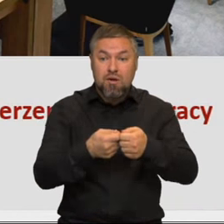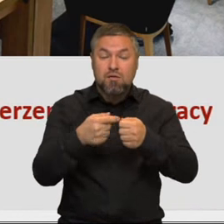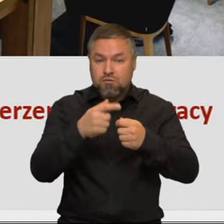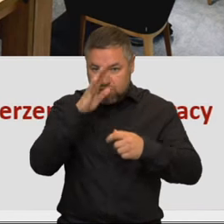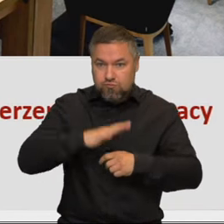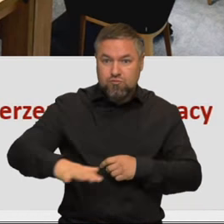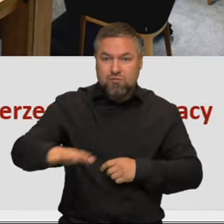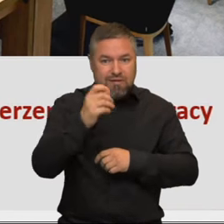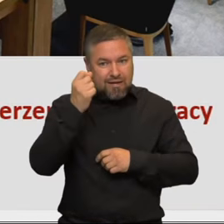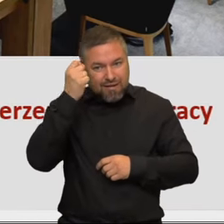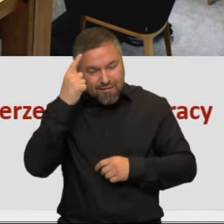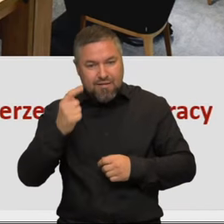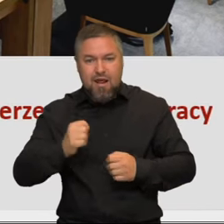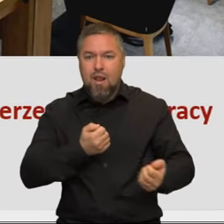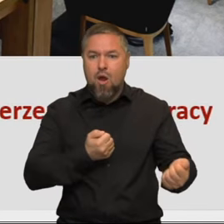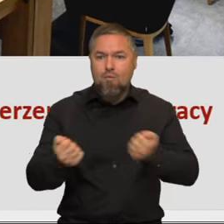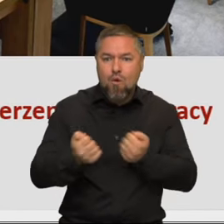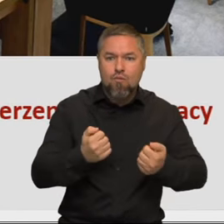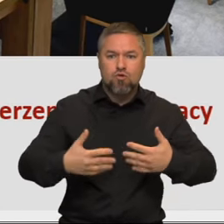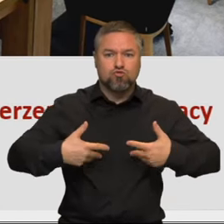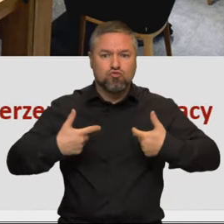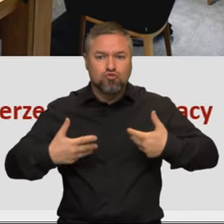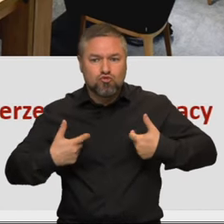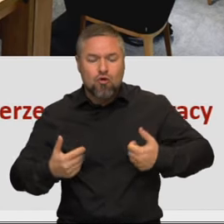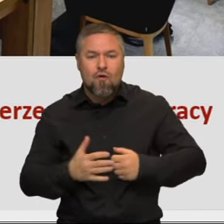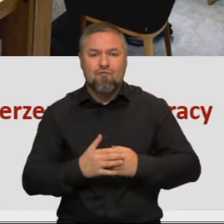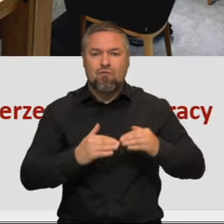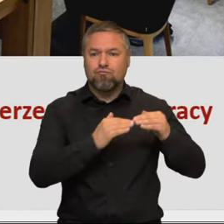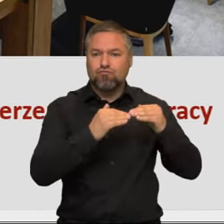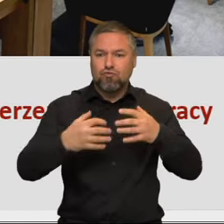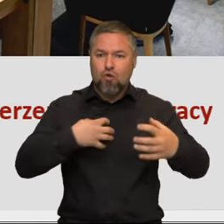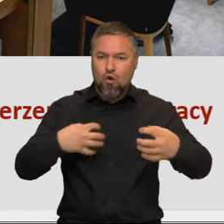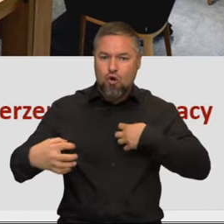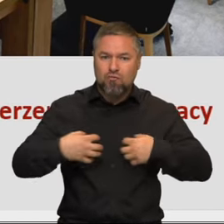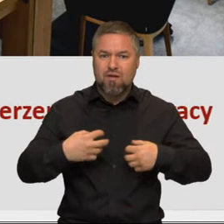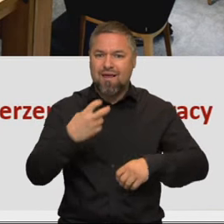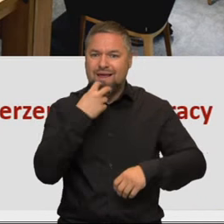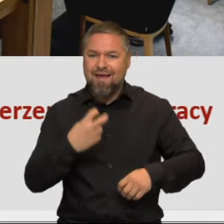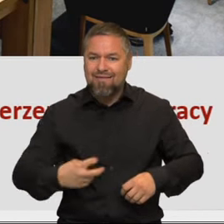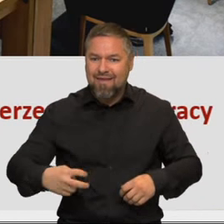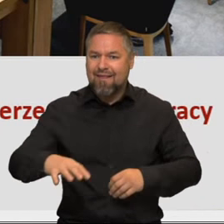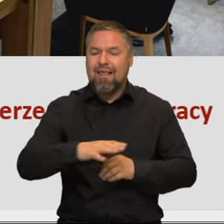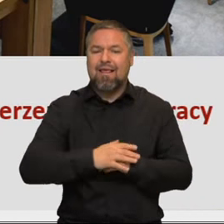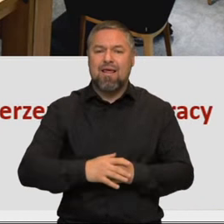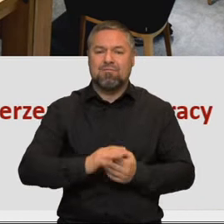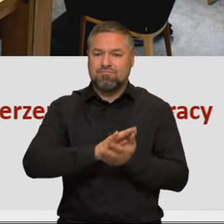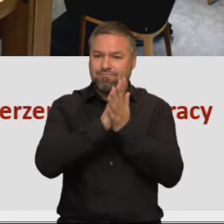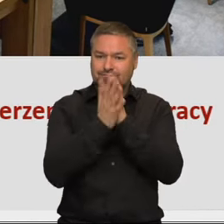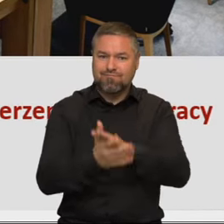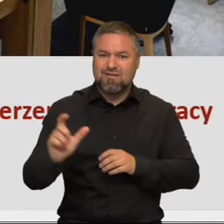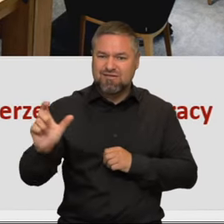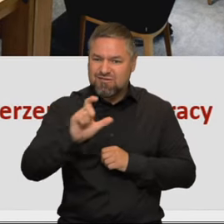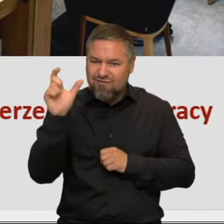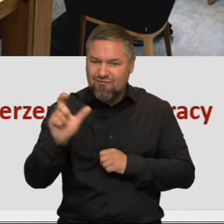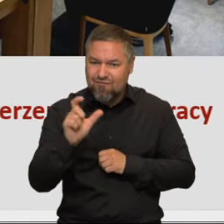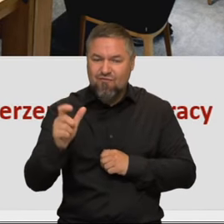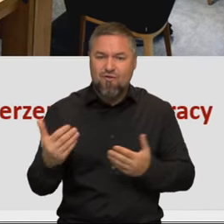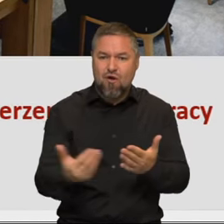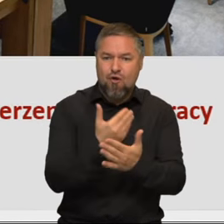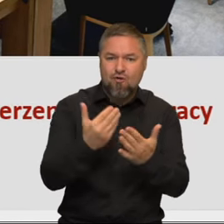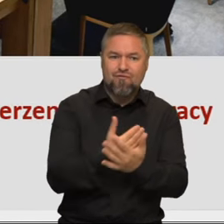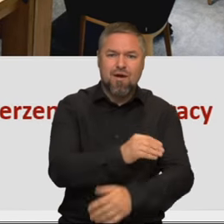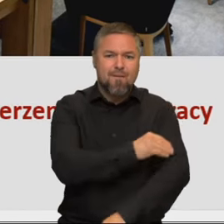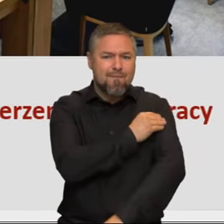takich obszarów jak inteligentna mobilność, zdrowie, zrównoważona gospodarka i energia, transformacja cyfrowa,